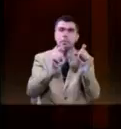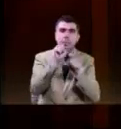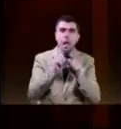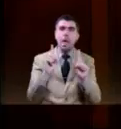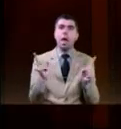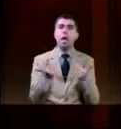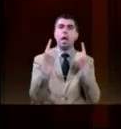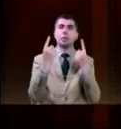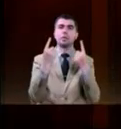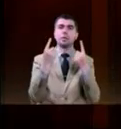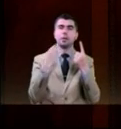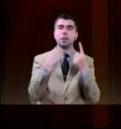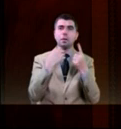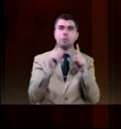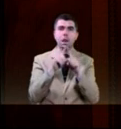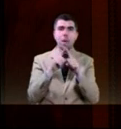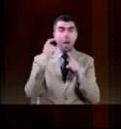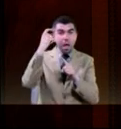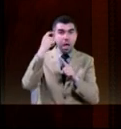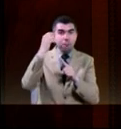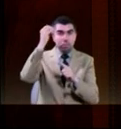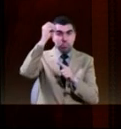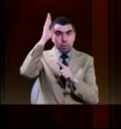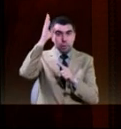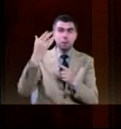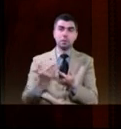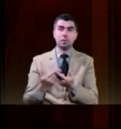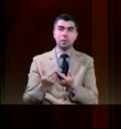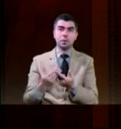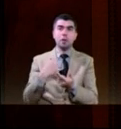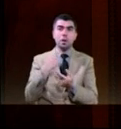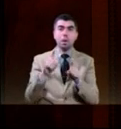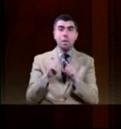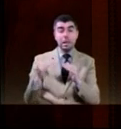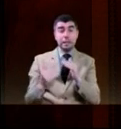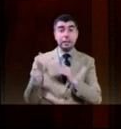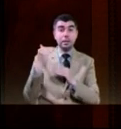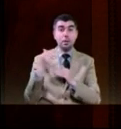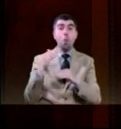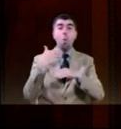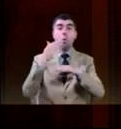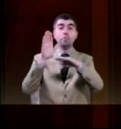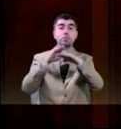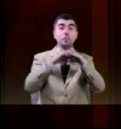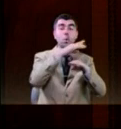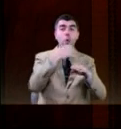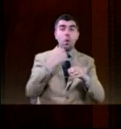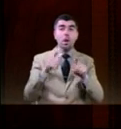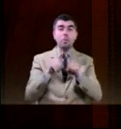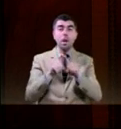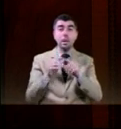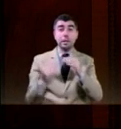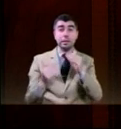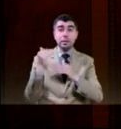للمواطنين. انا خويا ما عنديش هذا الذكاء كامل نجي نقول للناس راه باغي نزيد عليكم، واول ما نبدا لهم نقول لهم المحافظه.